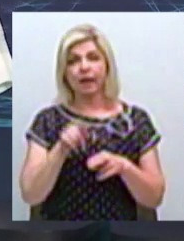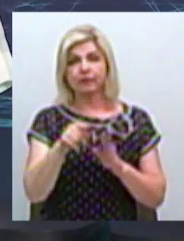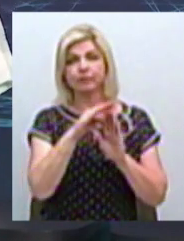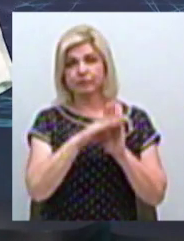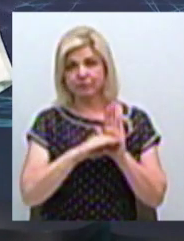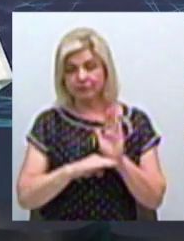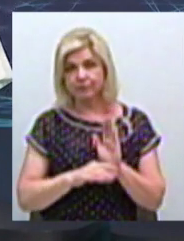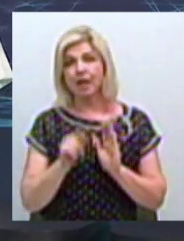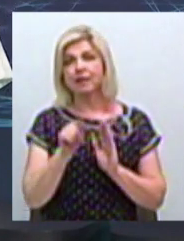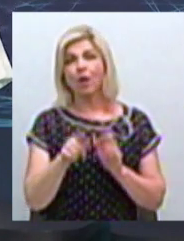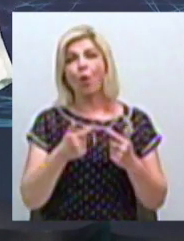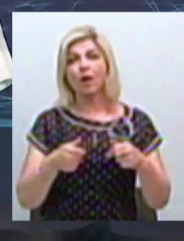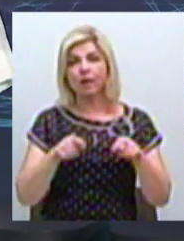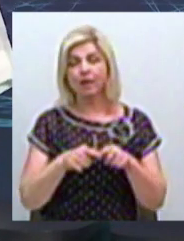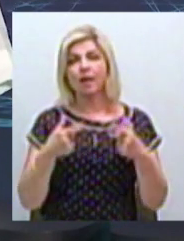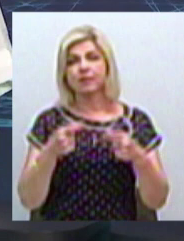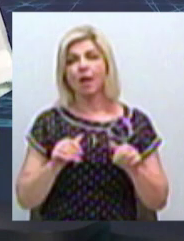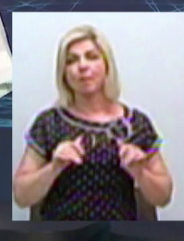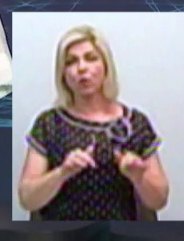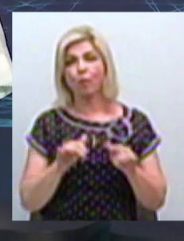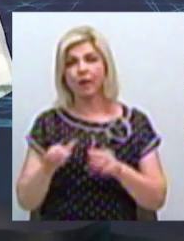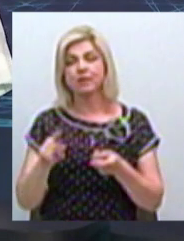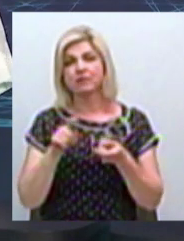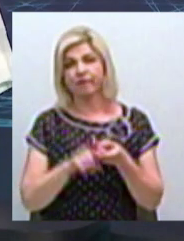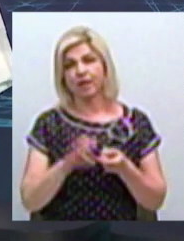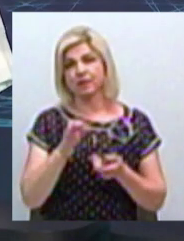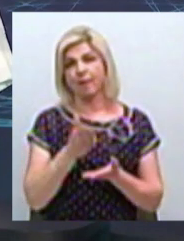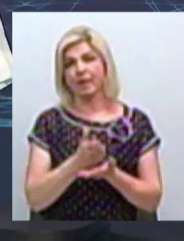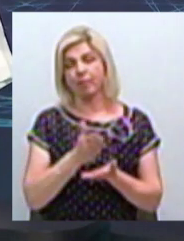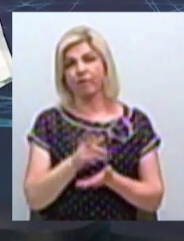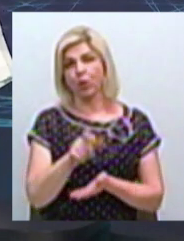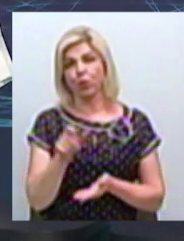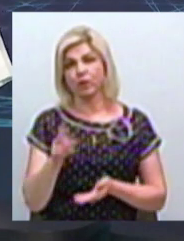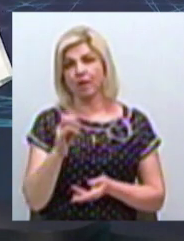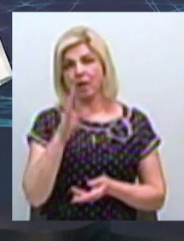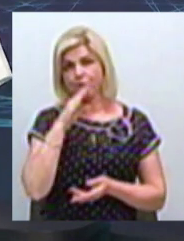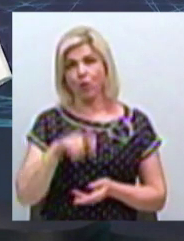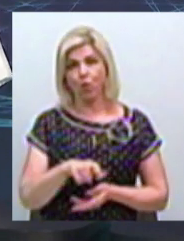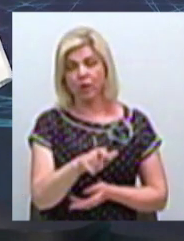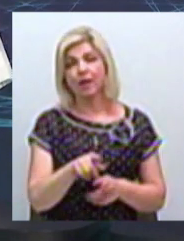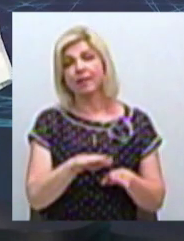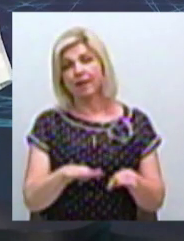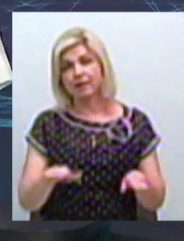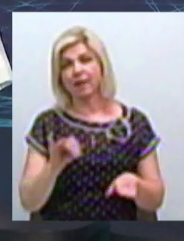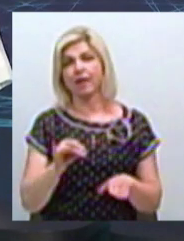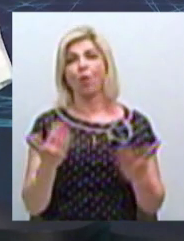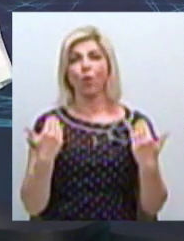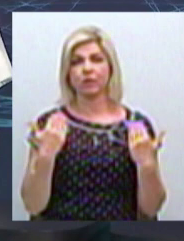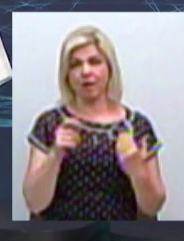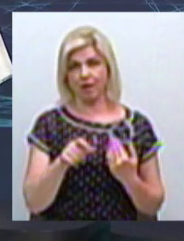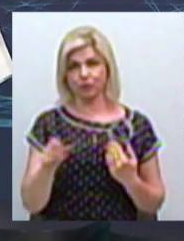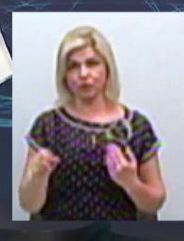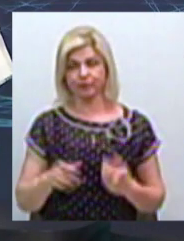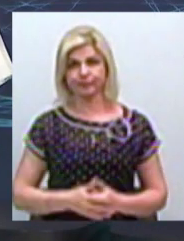яких мероприятия связаны с пребыванием людей на водной акватории, как детей, так и отдыхающих